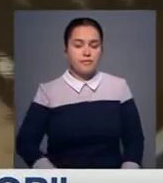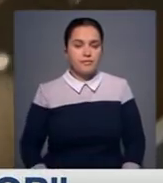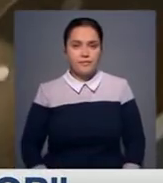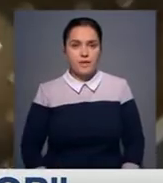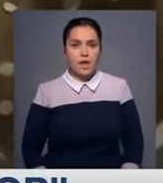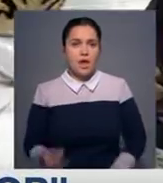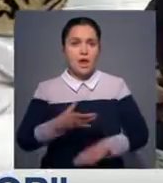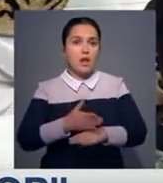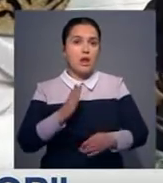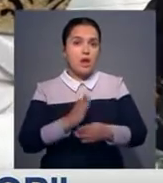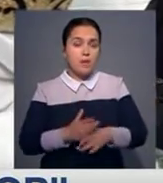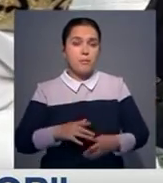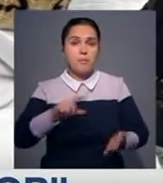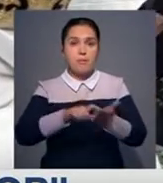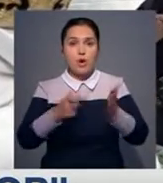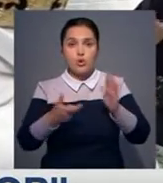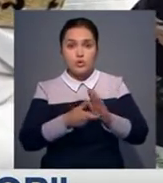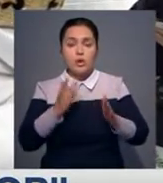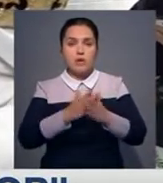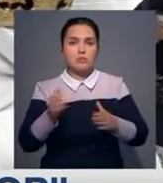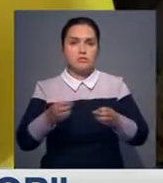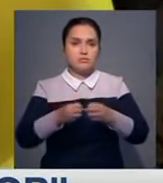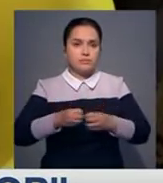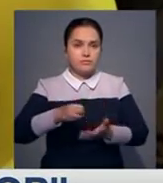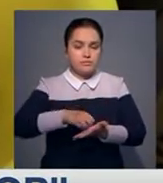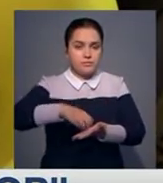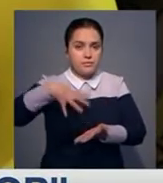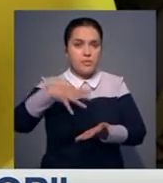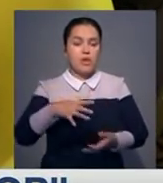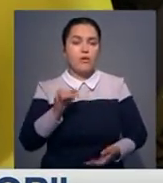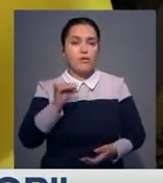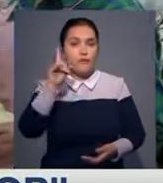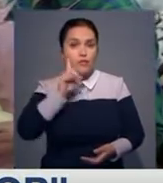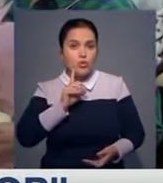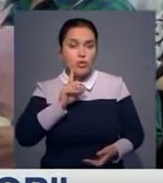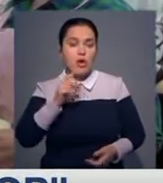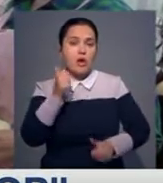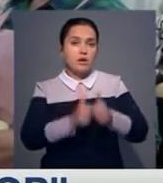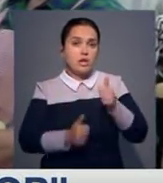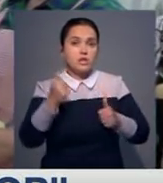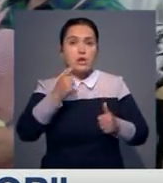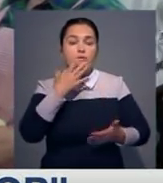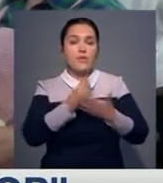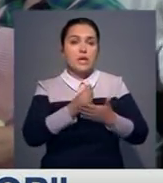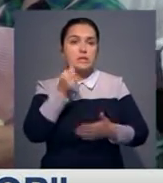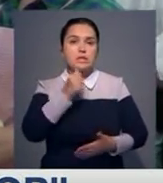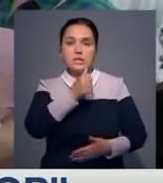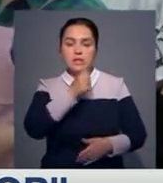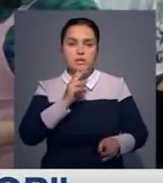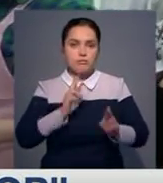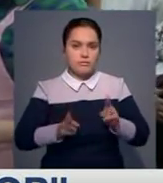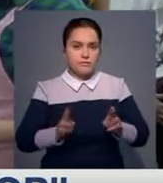баурсакам подход особенный. Оттого и становятся они пышными и вкусными. У каждой хозяйки свои секреты.